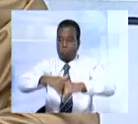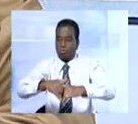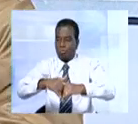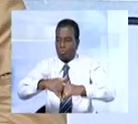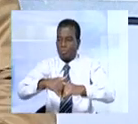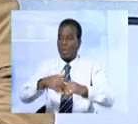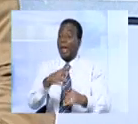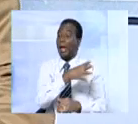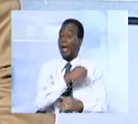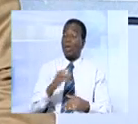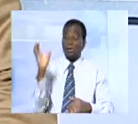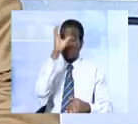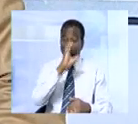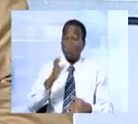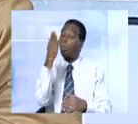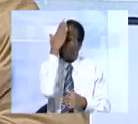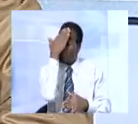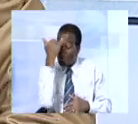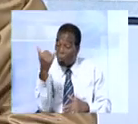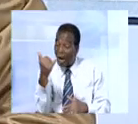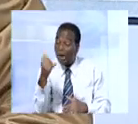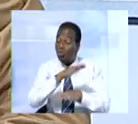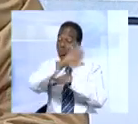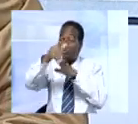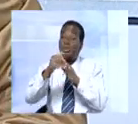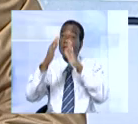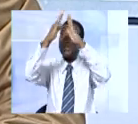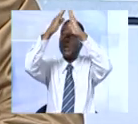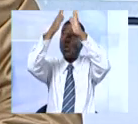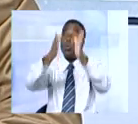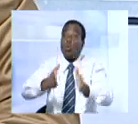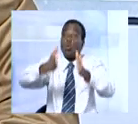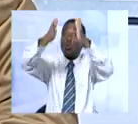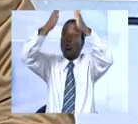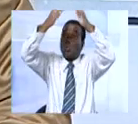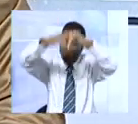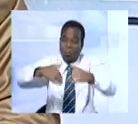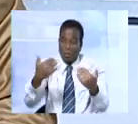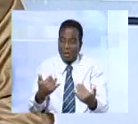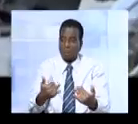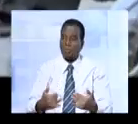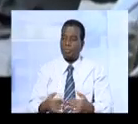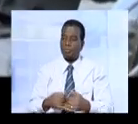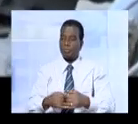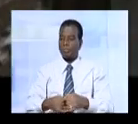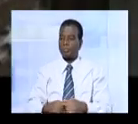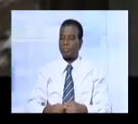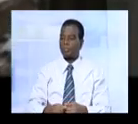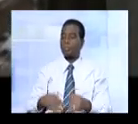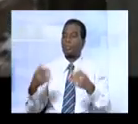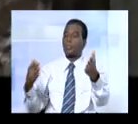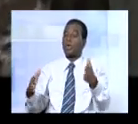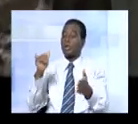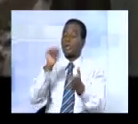révèlent l'usage de faux matériaux dans la construction de ces bâtiments. Patricia Omou Etia. 5